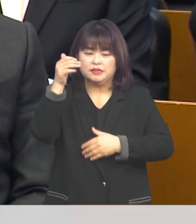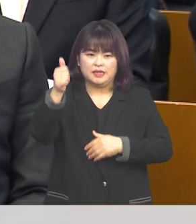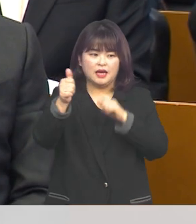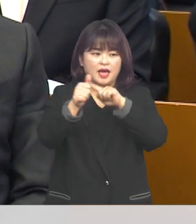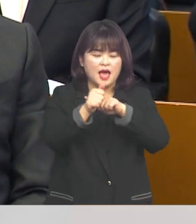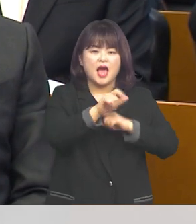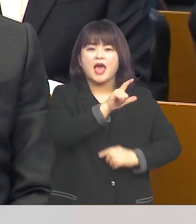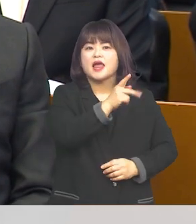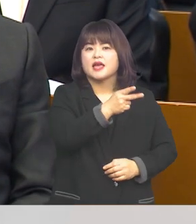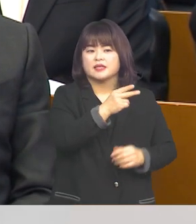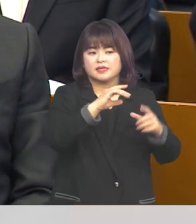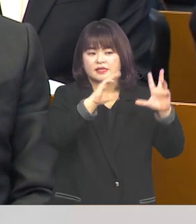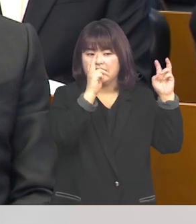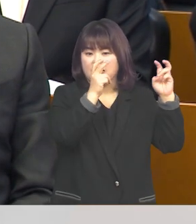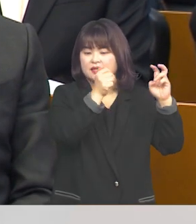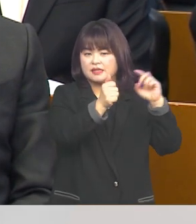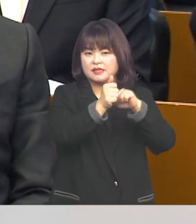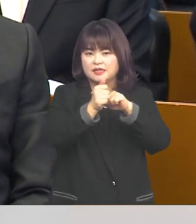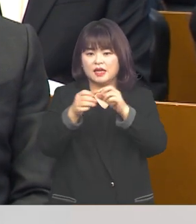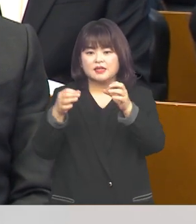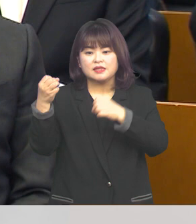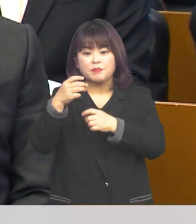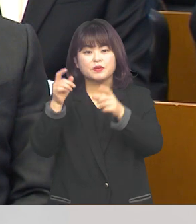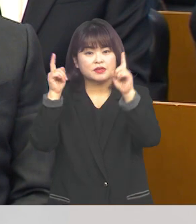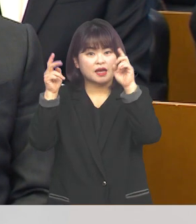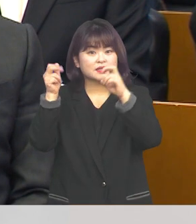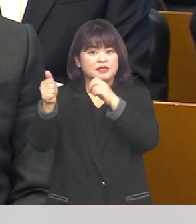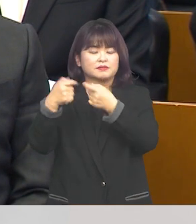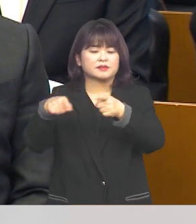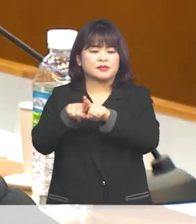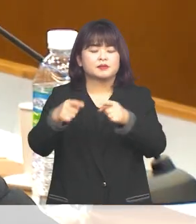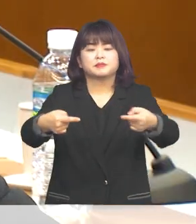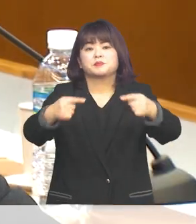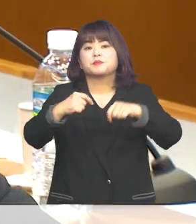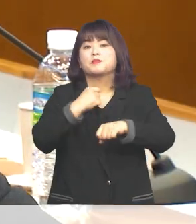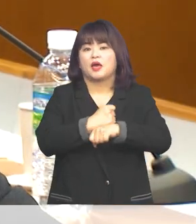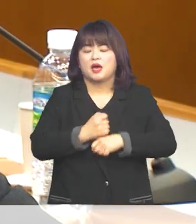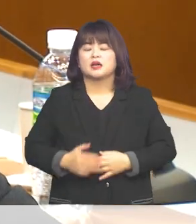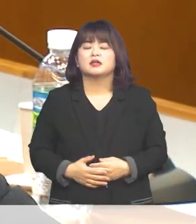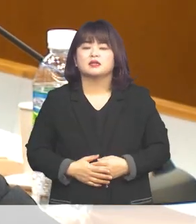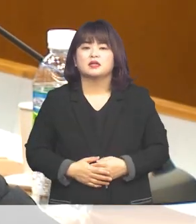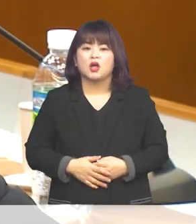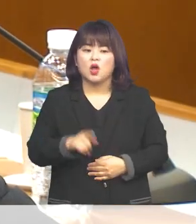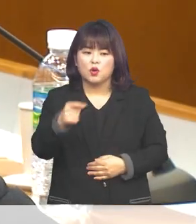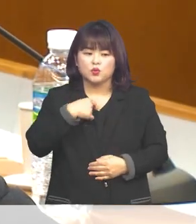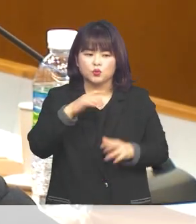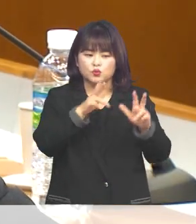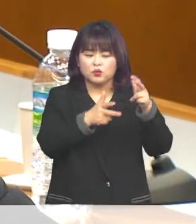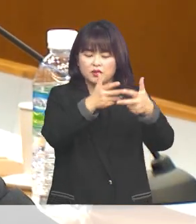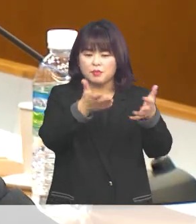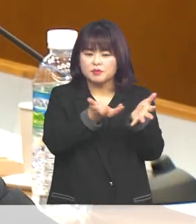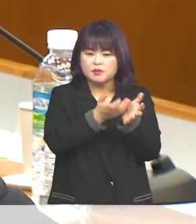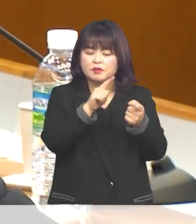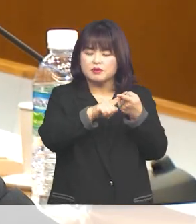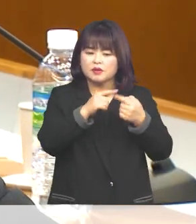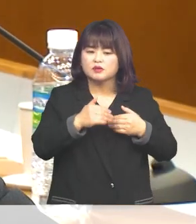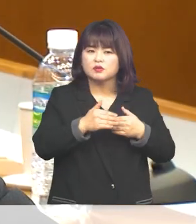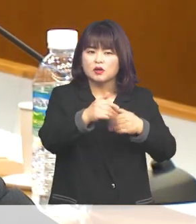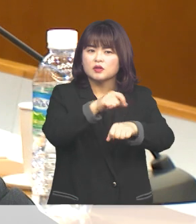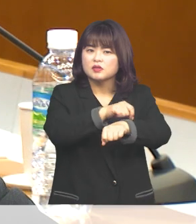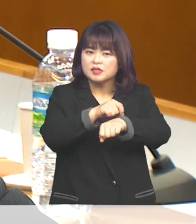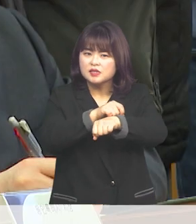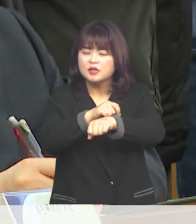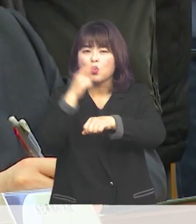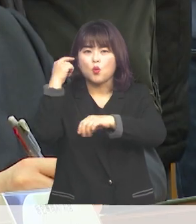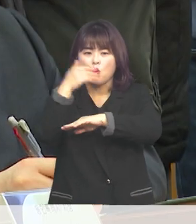김용관 삼성전자 사장 등이 참석했습니다. 국토교통부는 기념 행사에서 용인 첨단 시스템 반도체 국가산업단지의